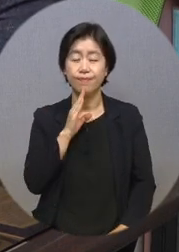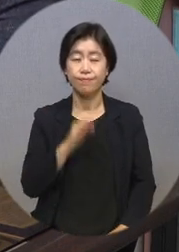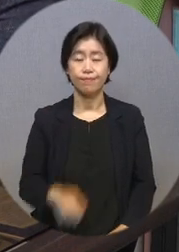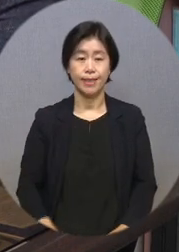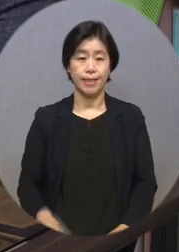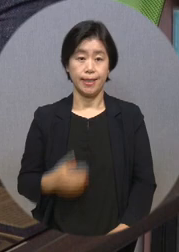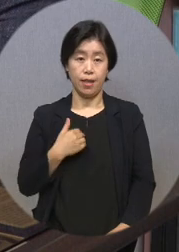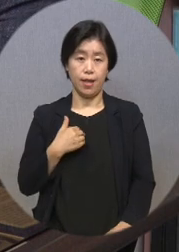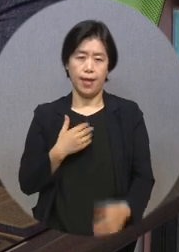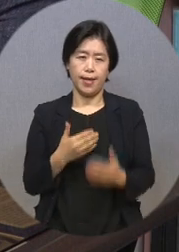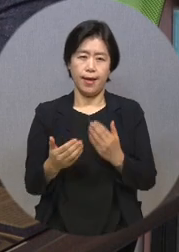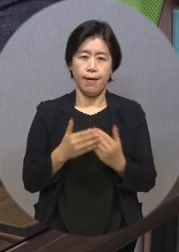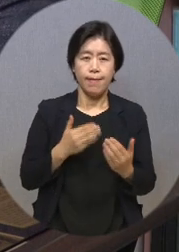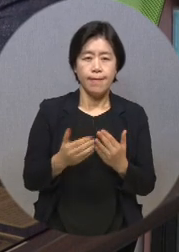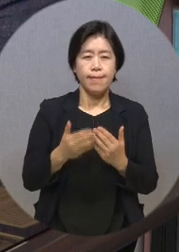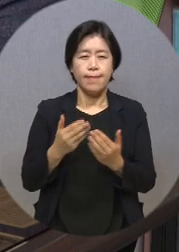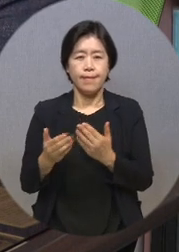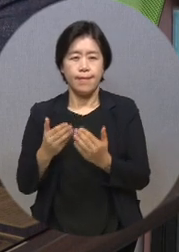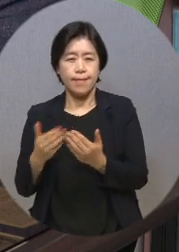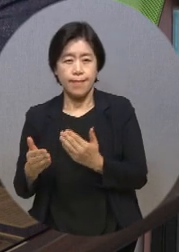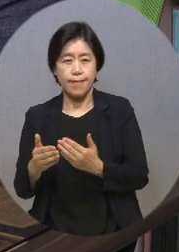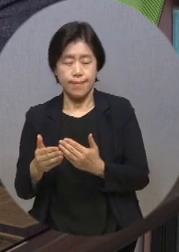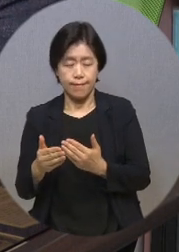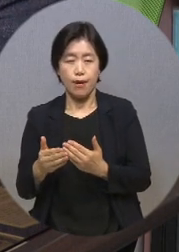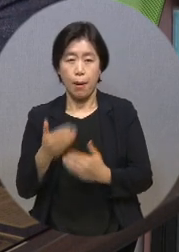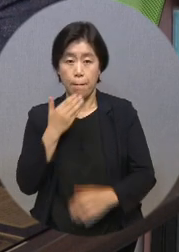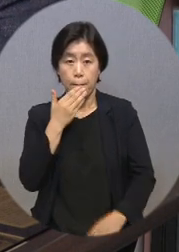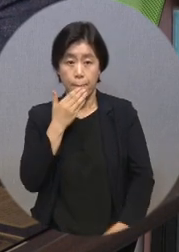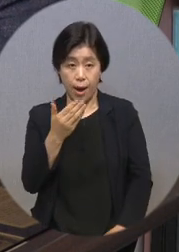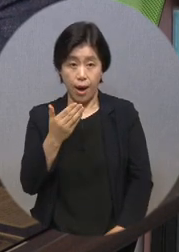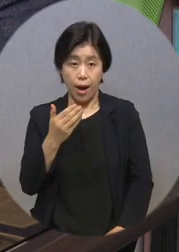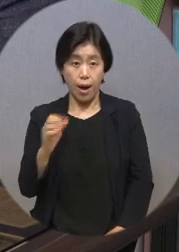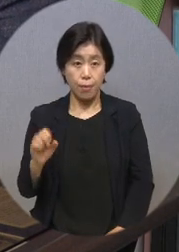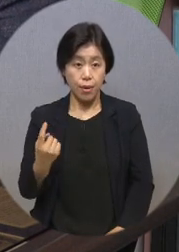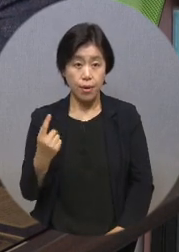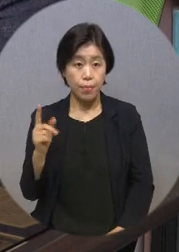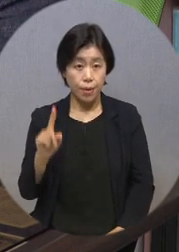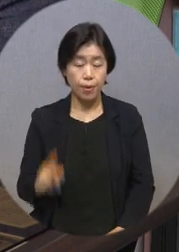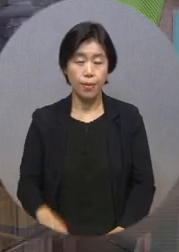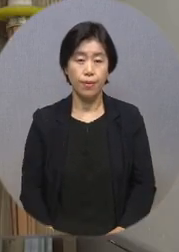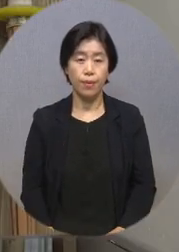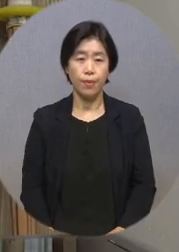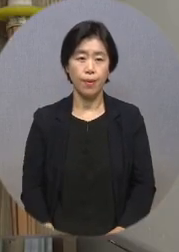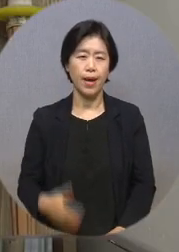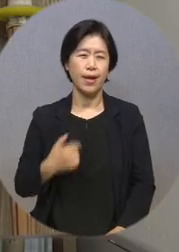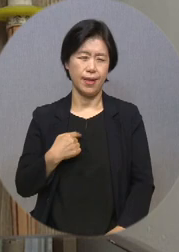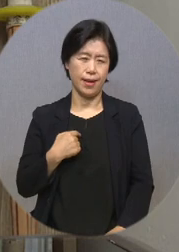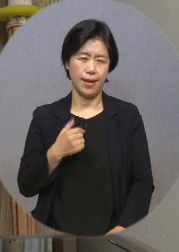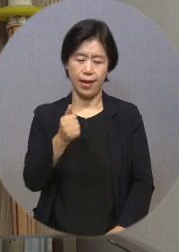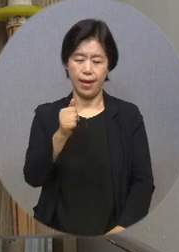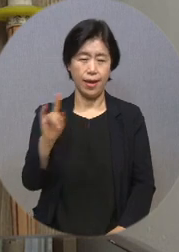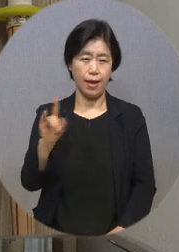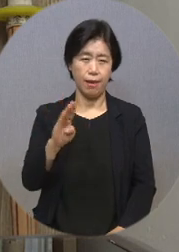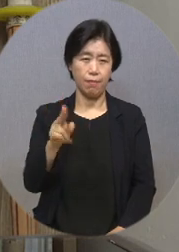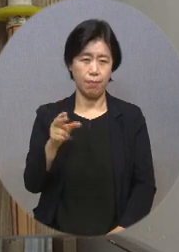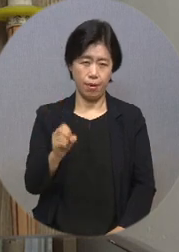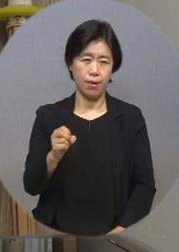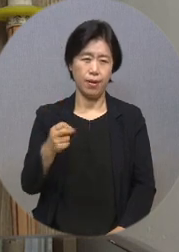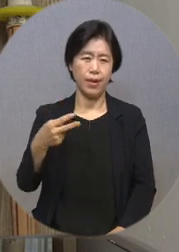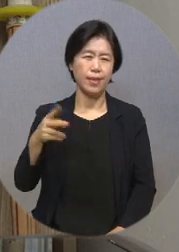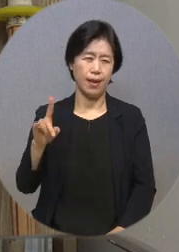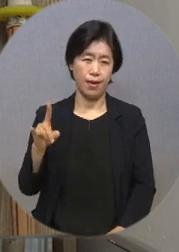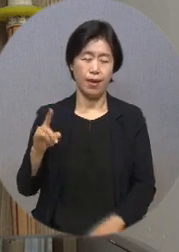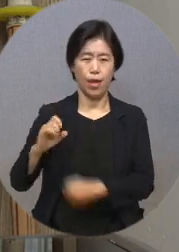제가 다양한 경험을 할 수 있었던 그 기본적인 바탕은 아마 그 해병대에서 출발하지 않았나 싶기도